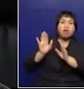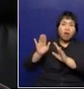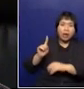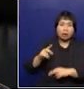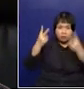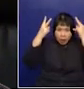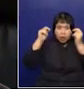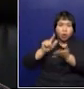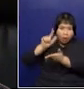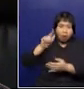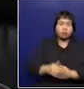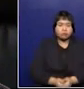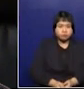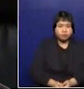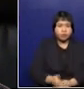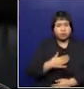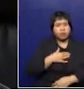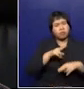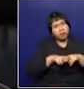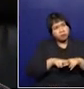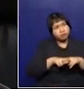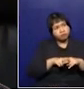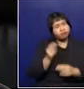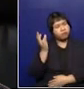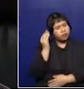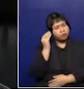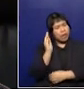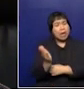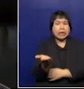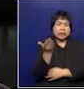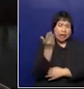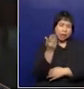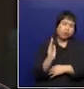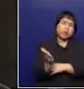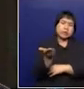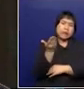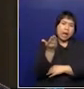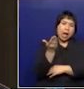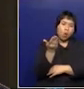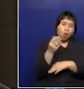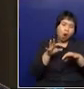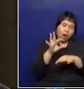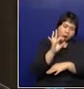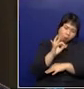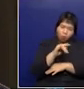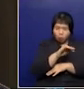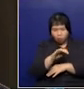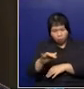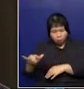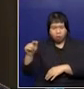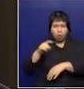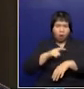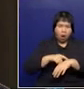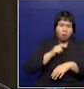กผมก็นั่งฟังตั้งแต่เช้ามาเลยนะ9โมงกว่าเนี่ยเริ่มละลาออกลาออกลาออกลา